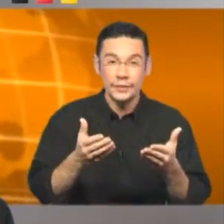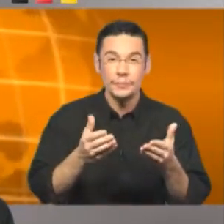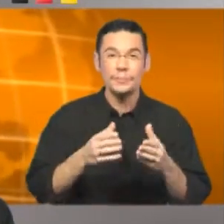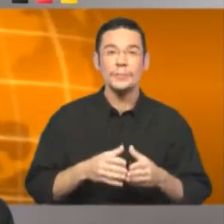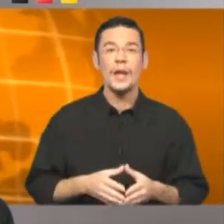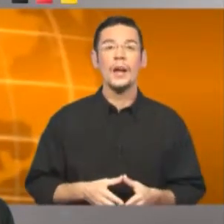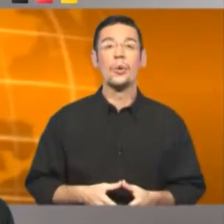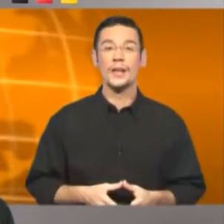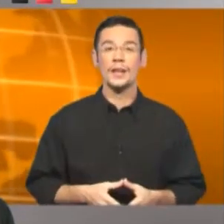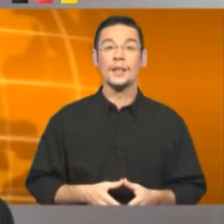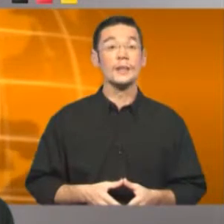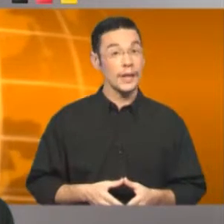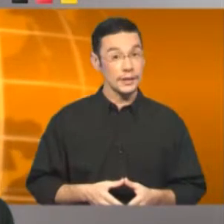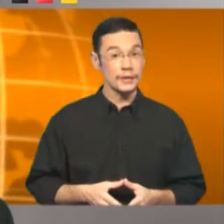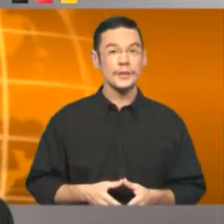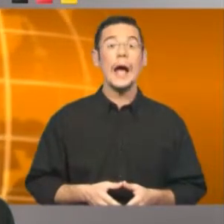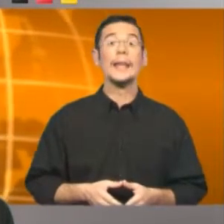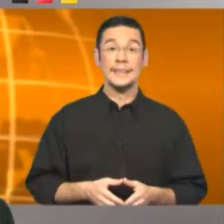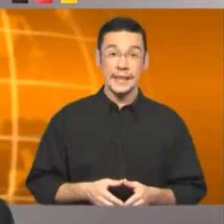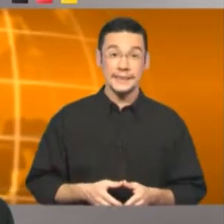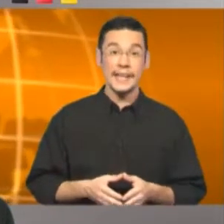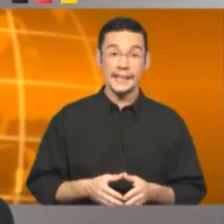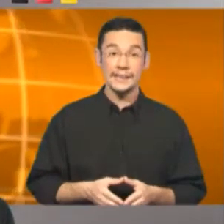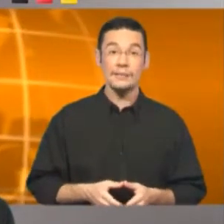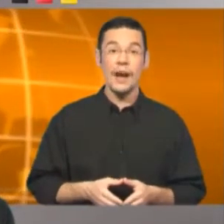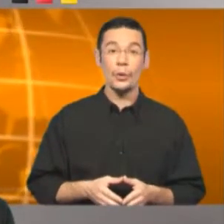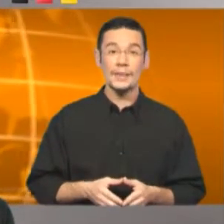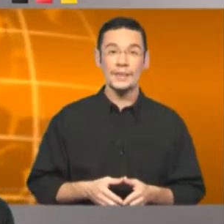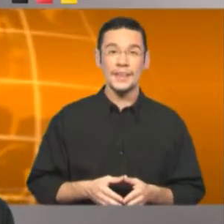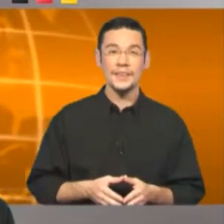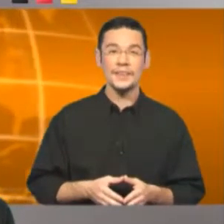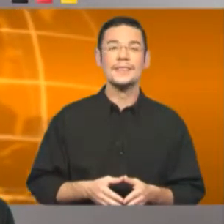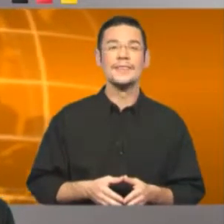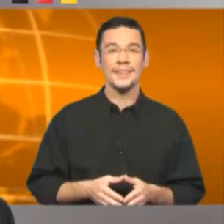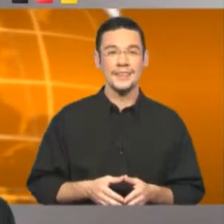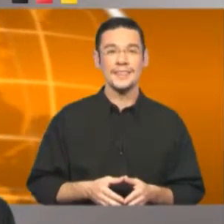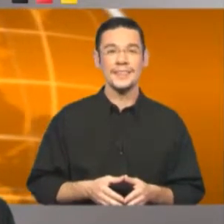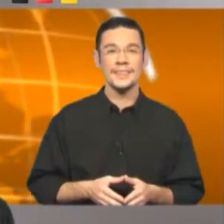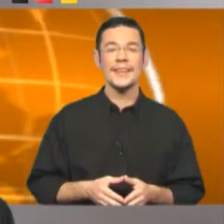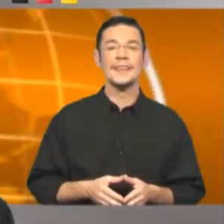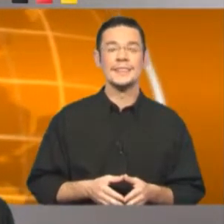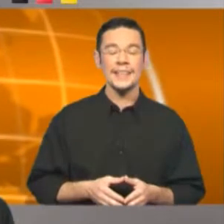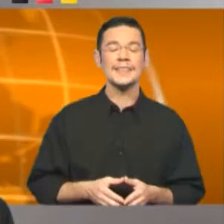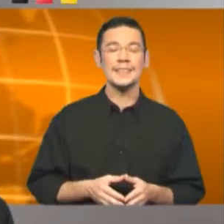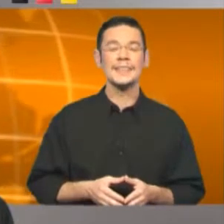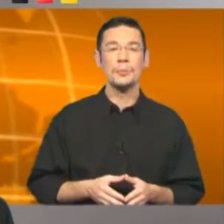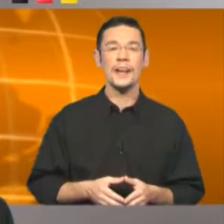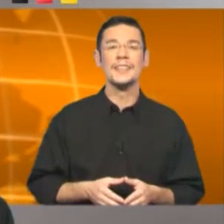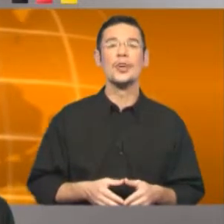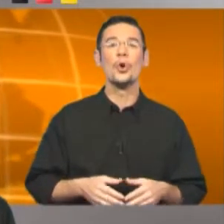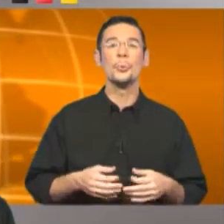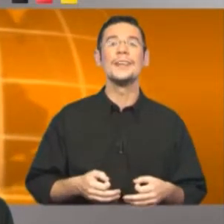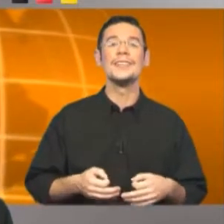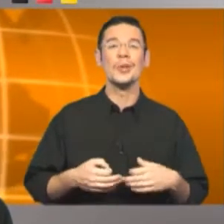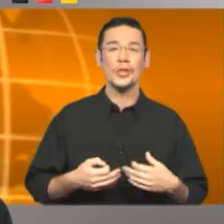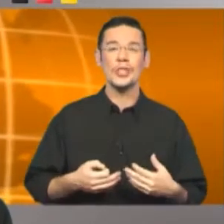dorthin? Oder Danke, das Essen war ausgezeichnet. Richtig, es handelt sich hierbei